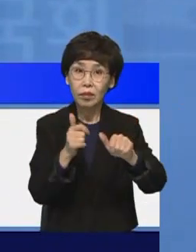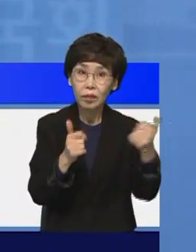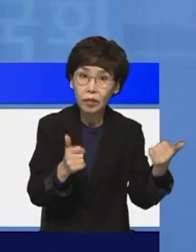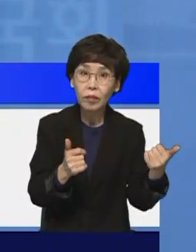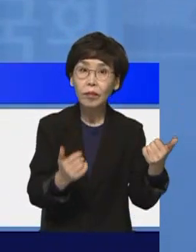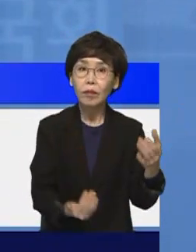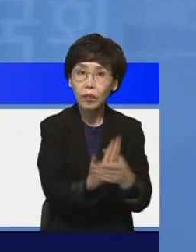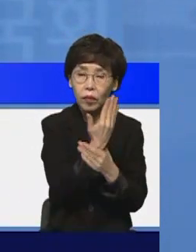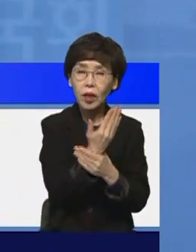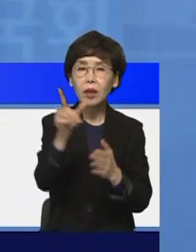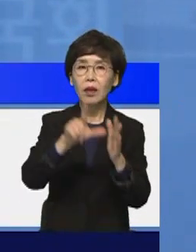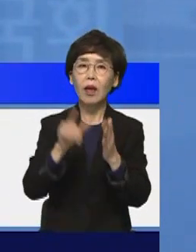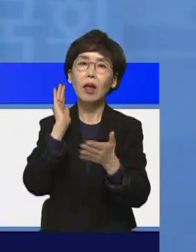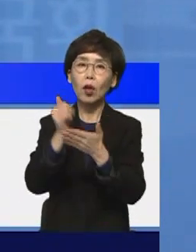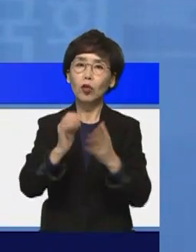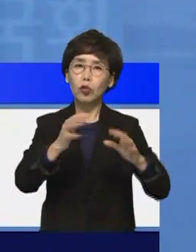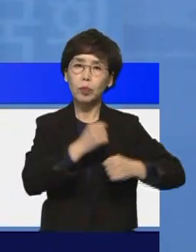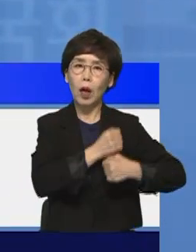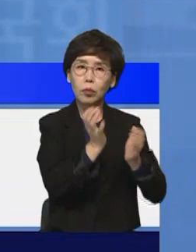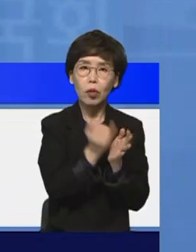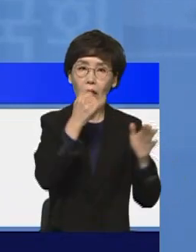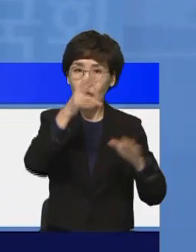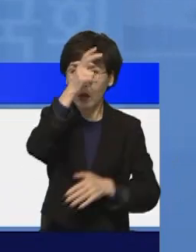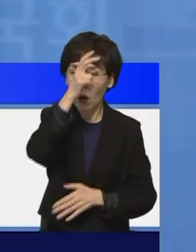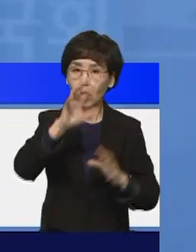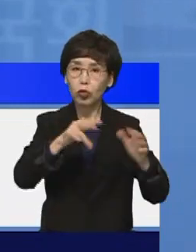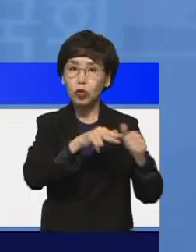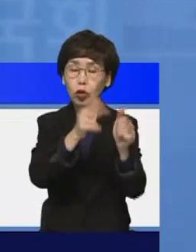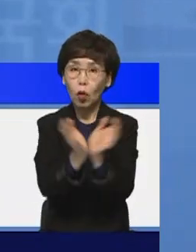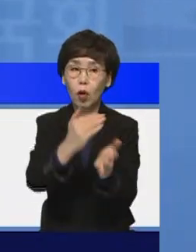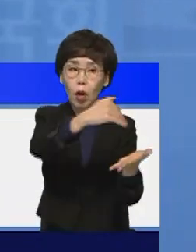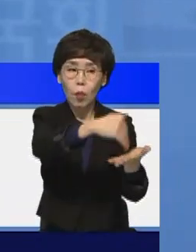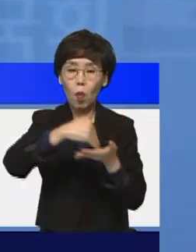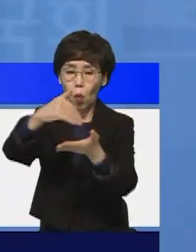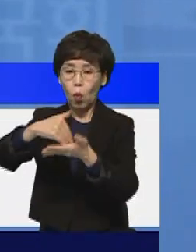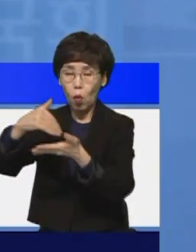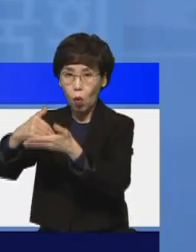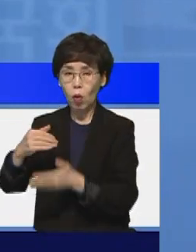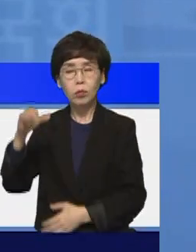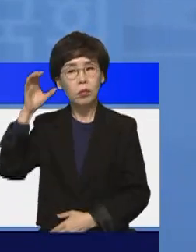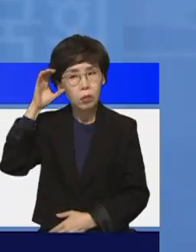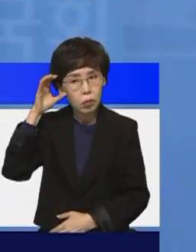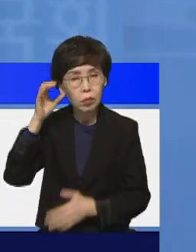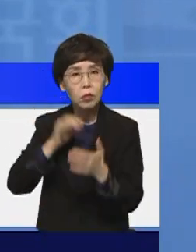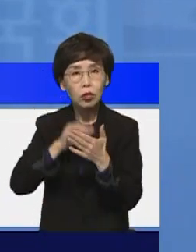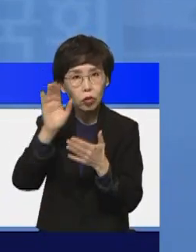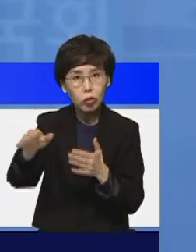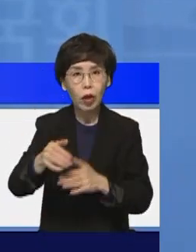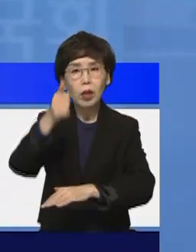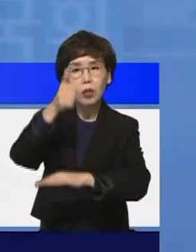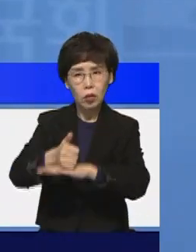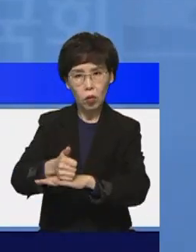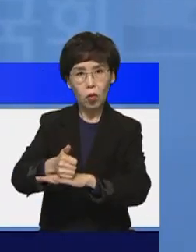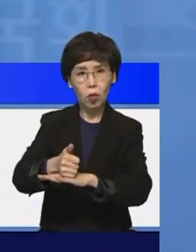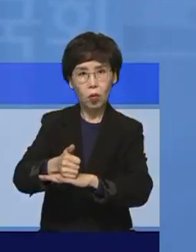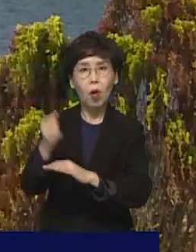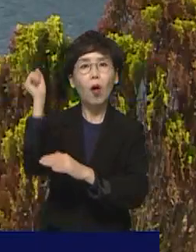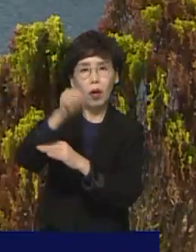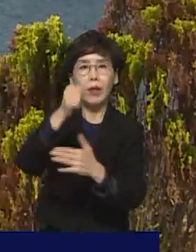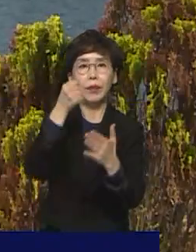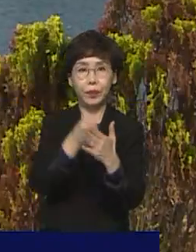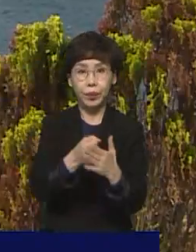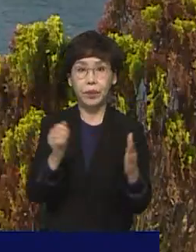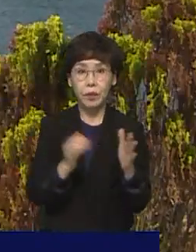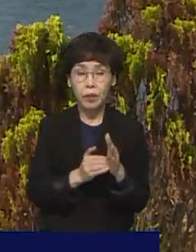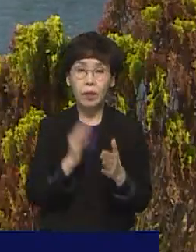대통령이 국방부 해경 국정원 등의 보고를 직접 듣고 그 보고를 최종 승인한 것입니다